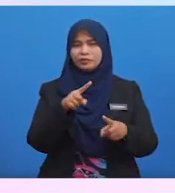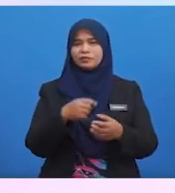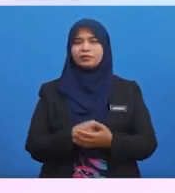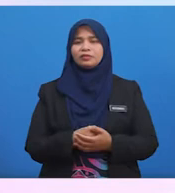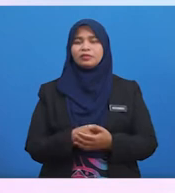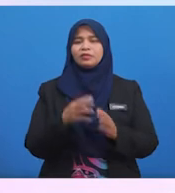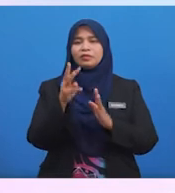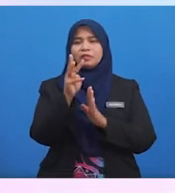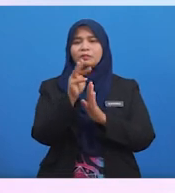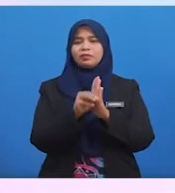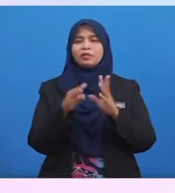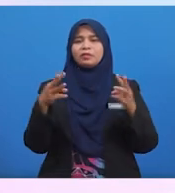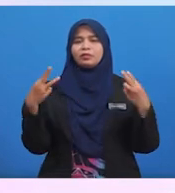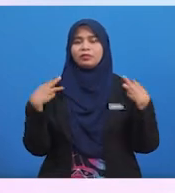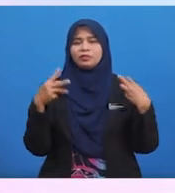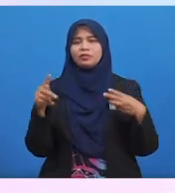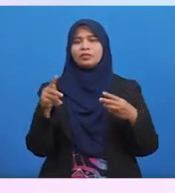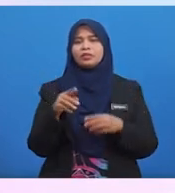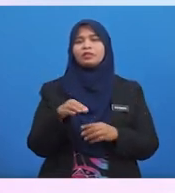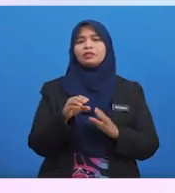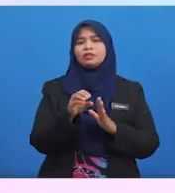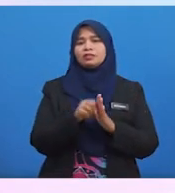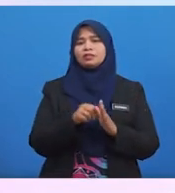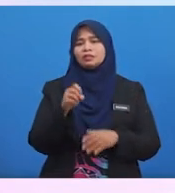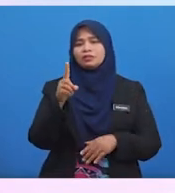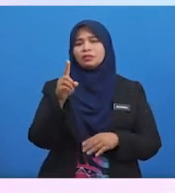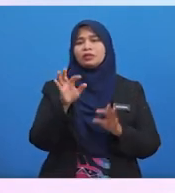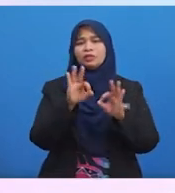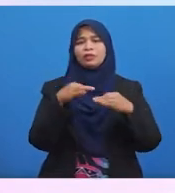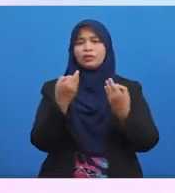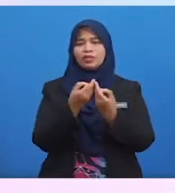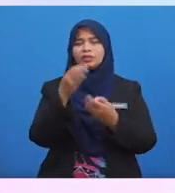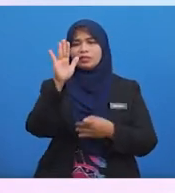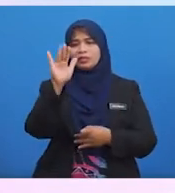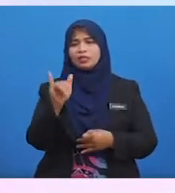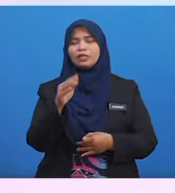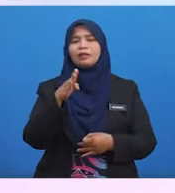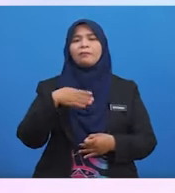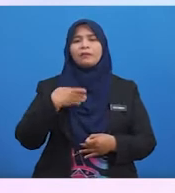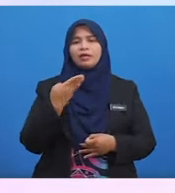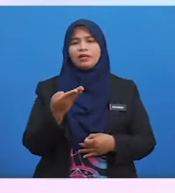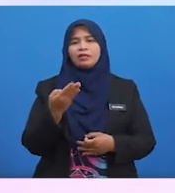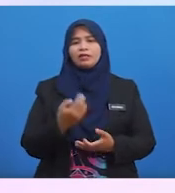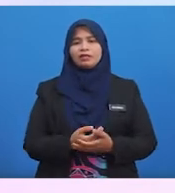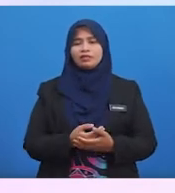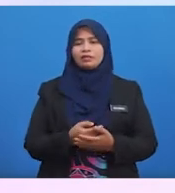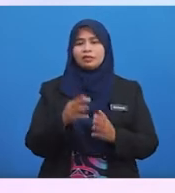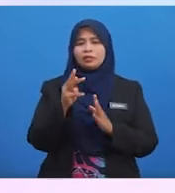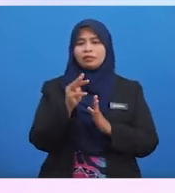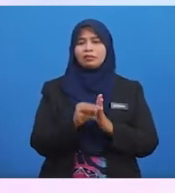jokic SMA jawaban wujudkan sebuah keluarga yang bahagia